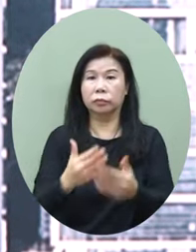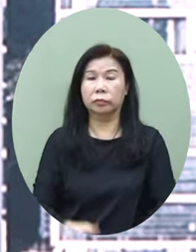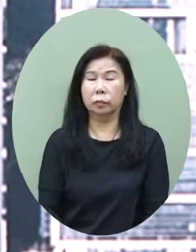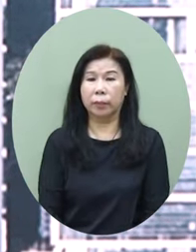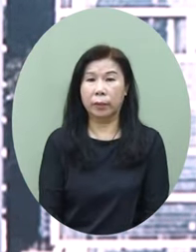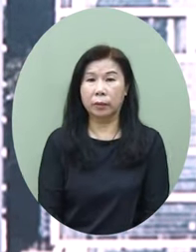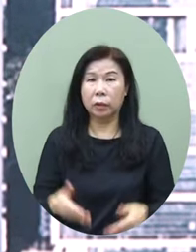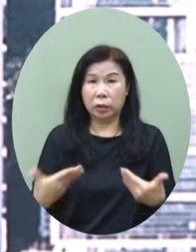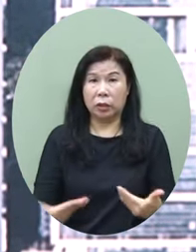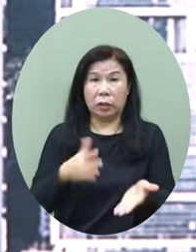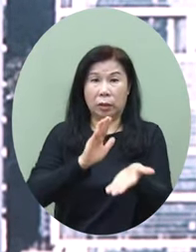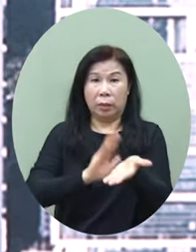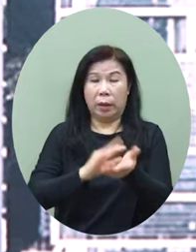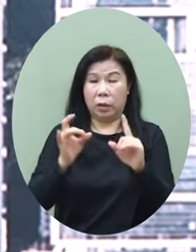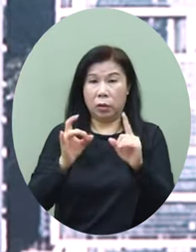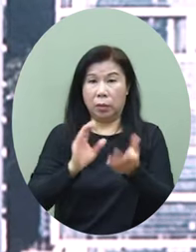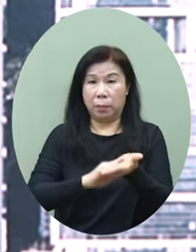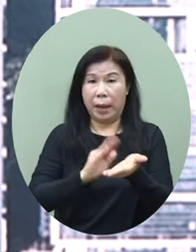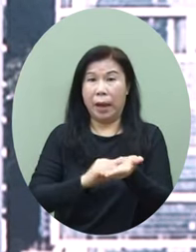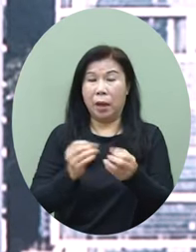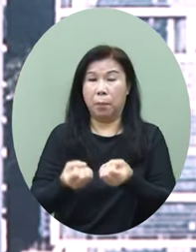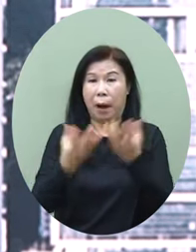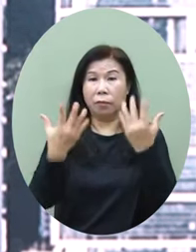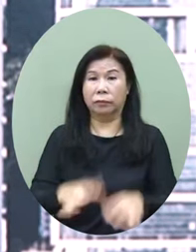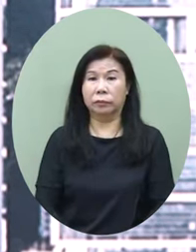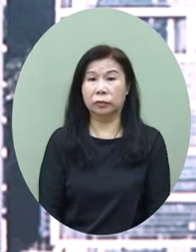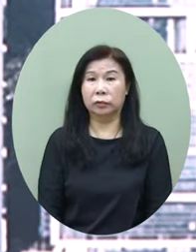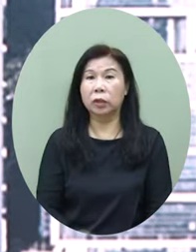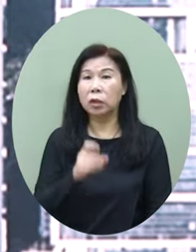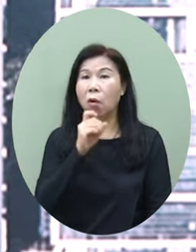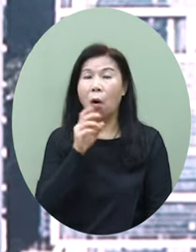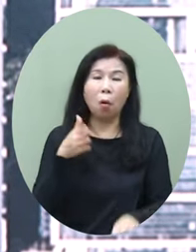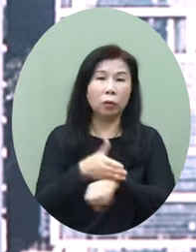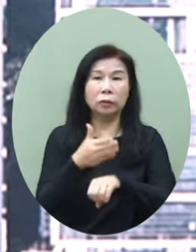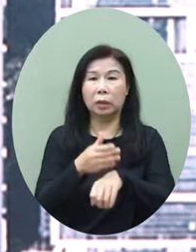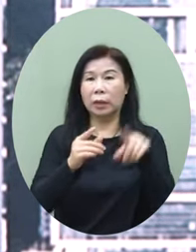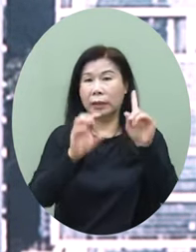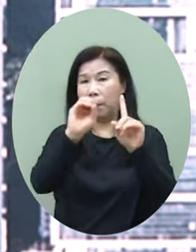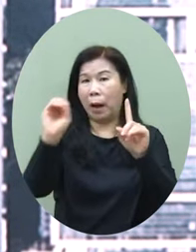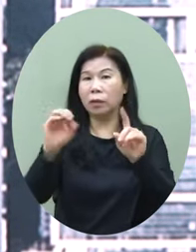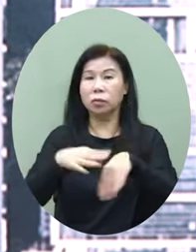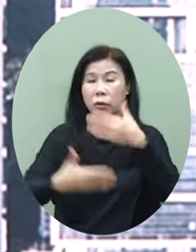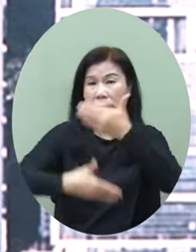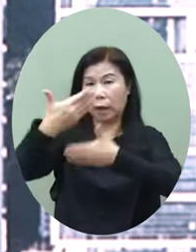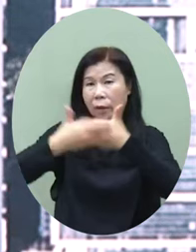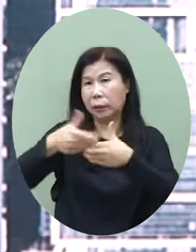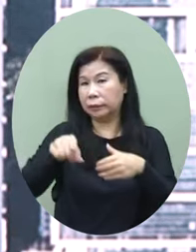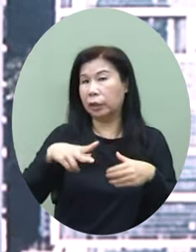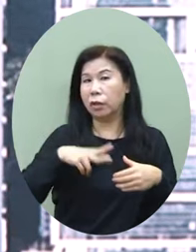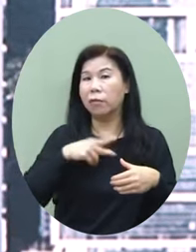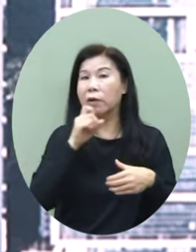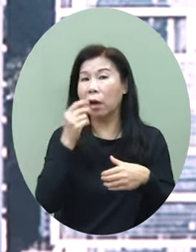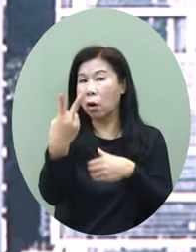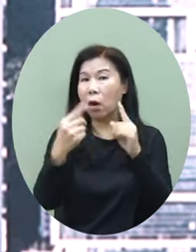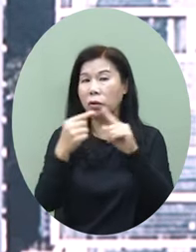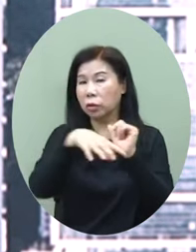至這波疫情以來我知道已經有超過一百座大廈在這個情況之下它